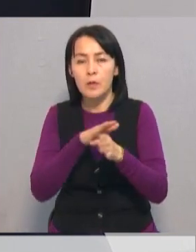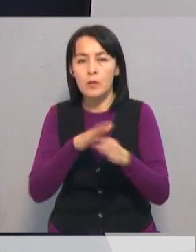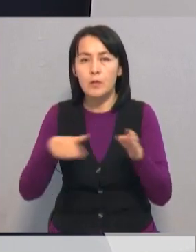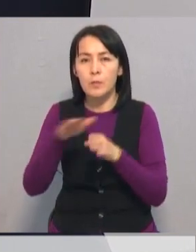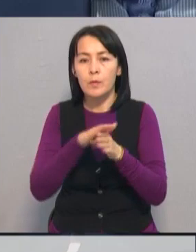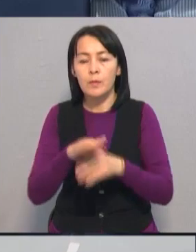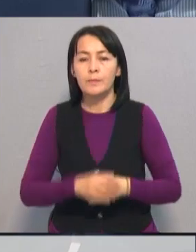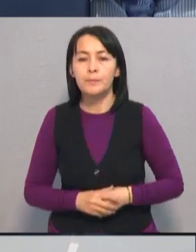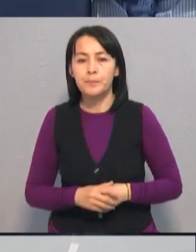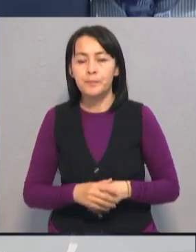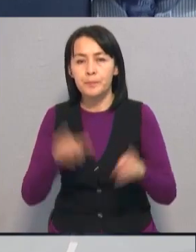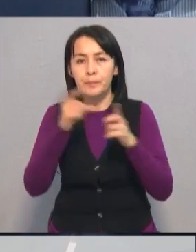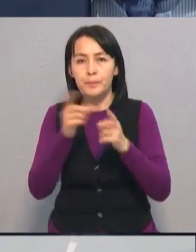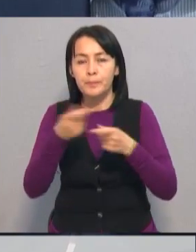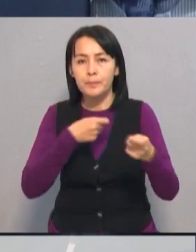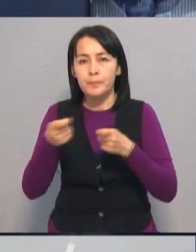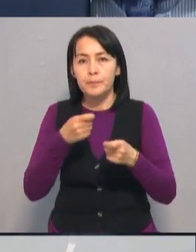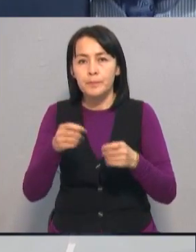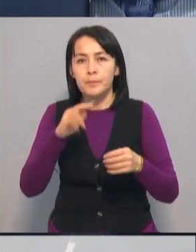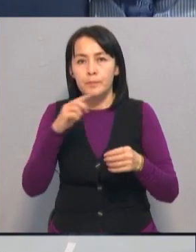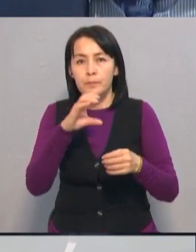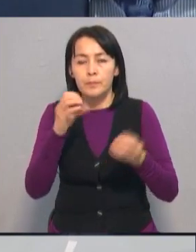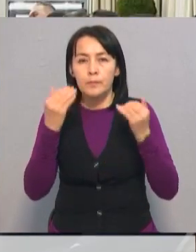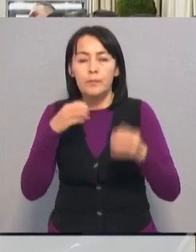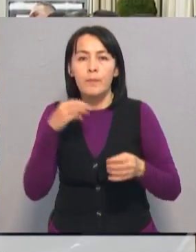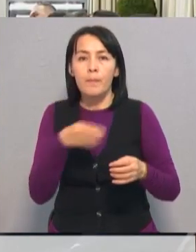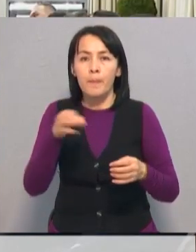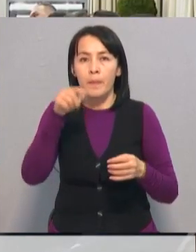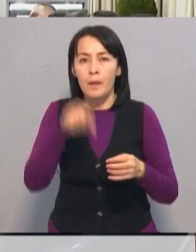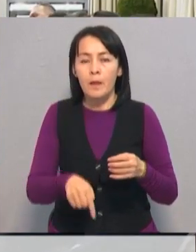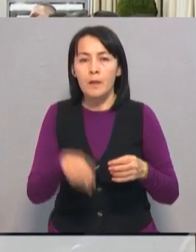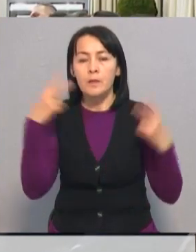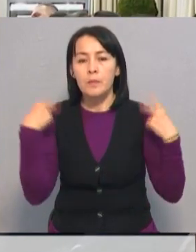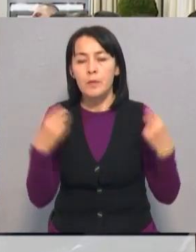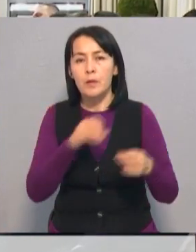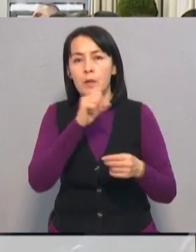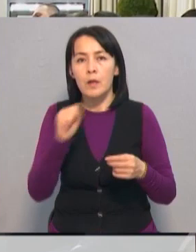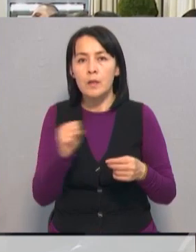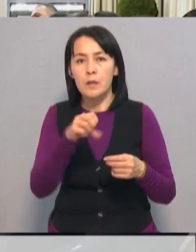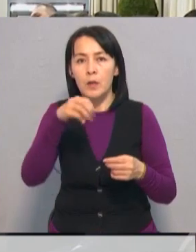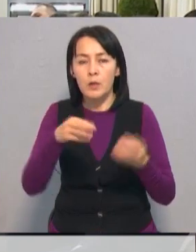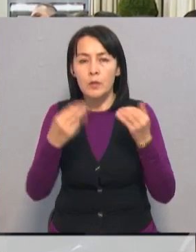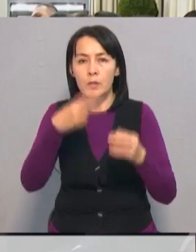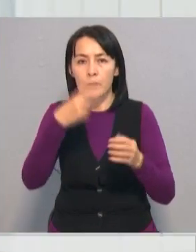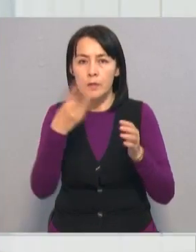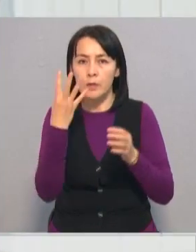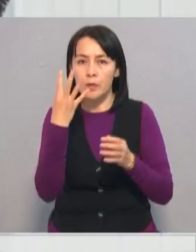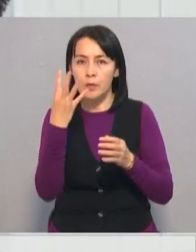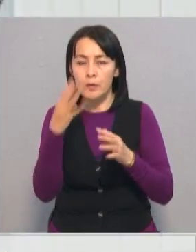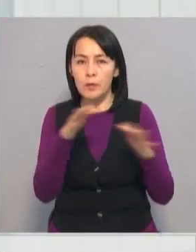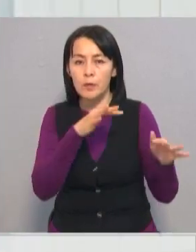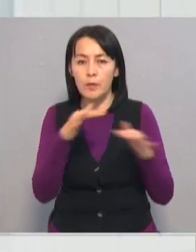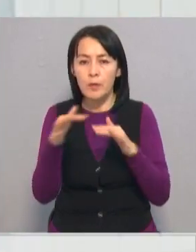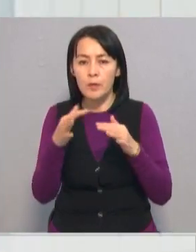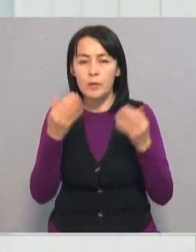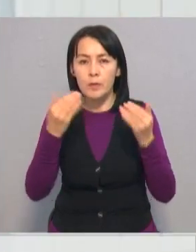поно об по словам начальника департамента поч туркестанской области полковника аскара тушева из че мероприятия